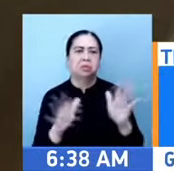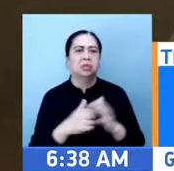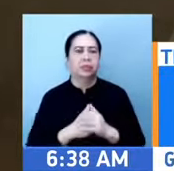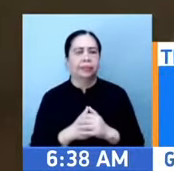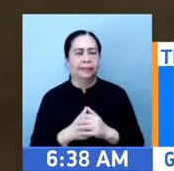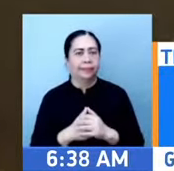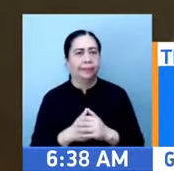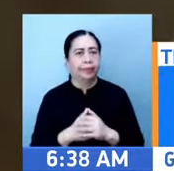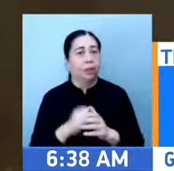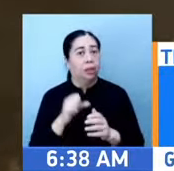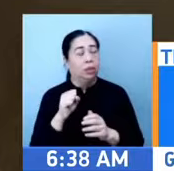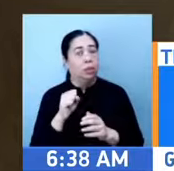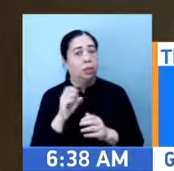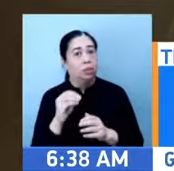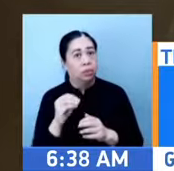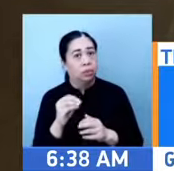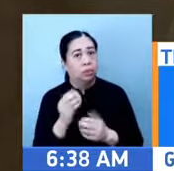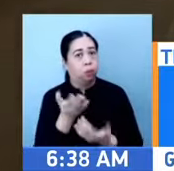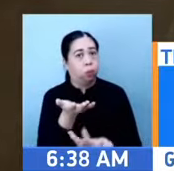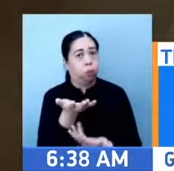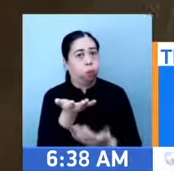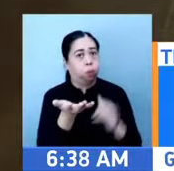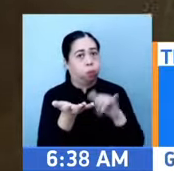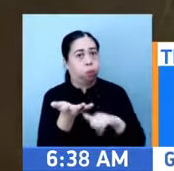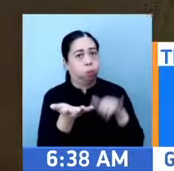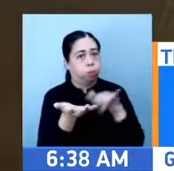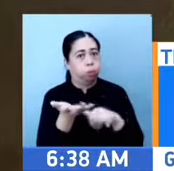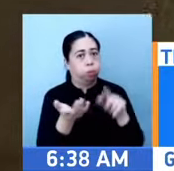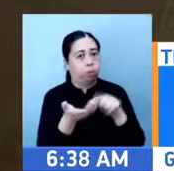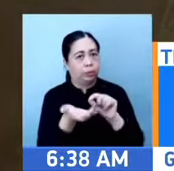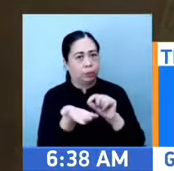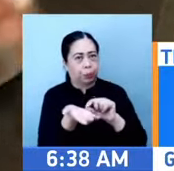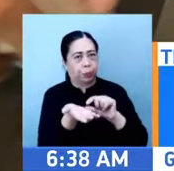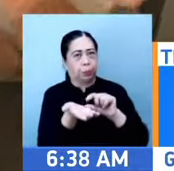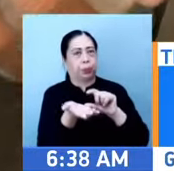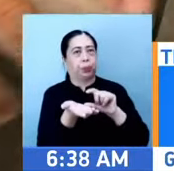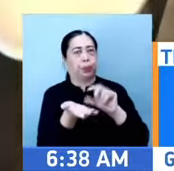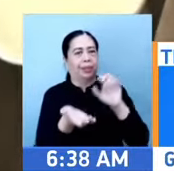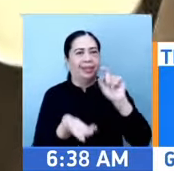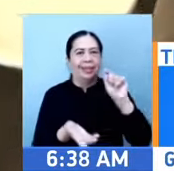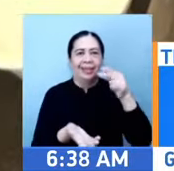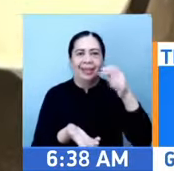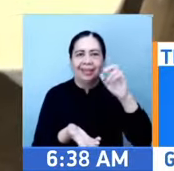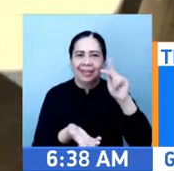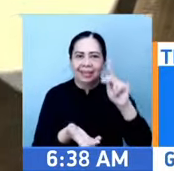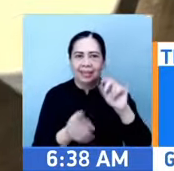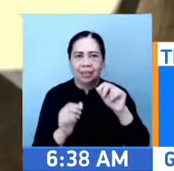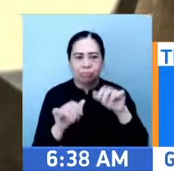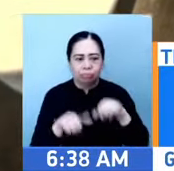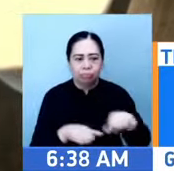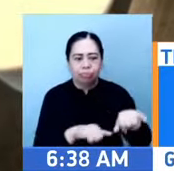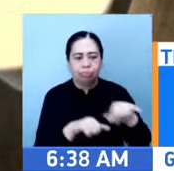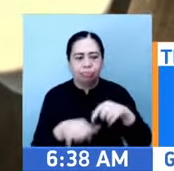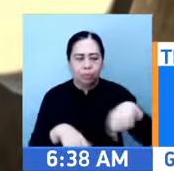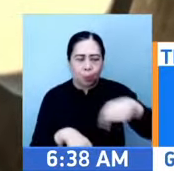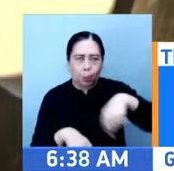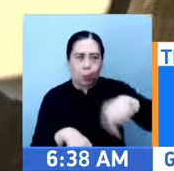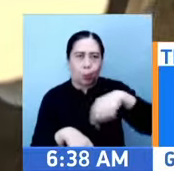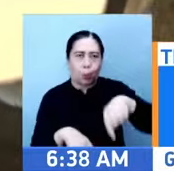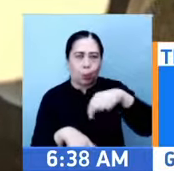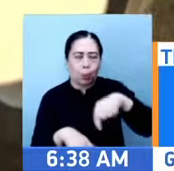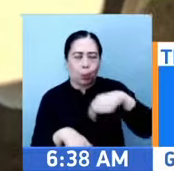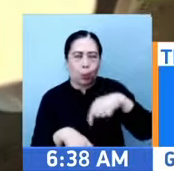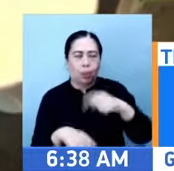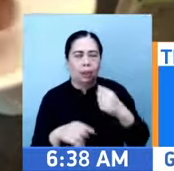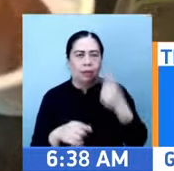basically, pakukuluan lang natin hanggang mag-thicken. Hanggang lumapot siya. Okay. Hanggang makuha natin consistency na gusto natin para dun sa sizzling caldereta